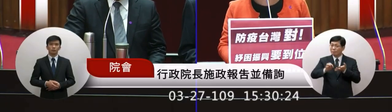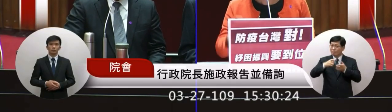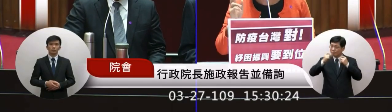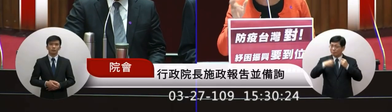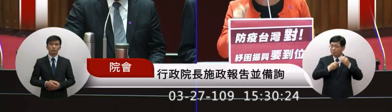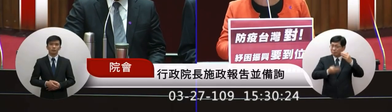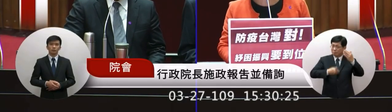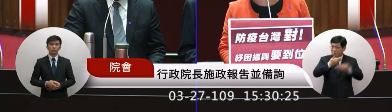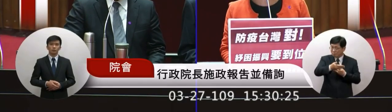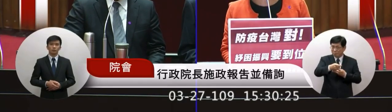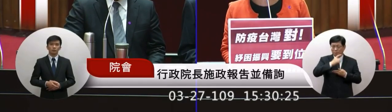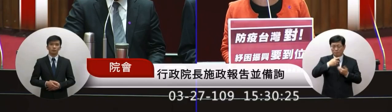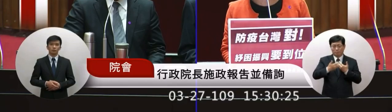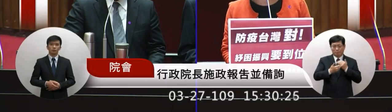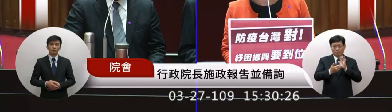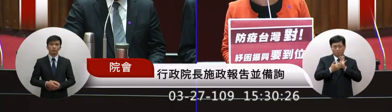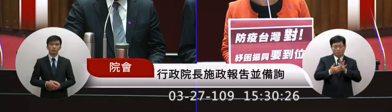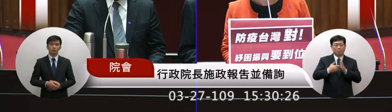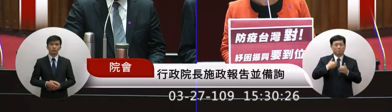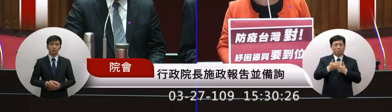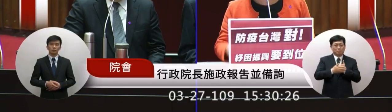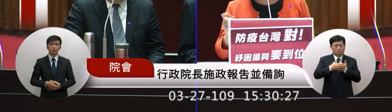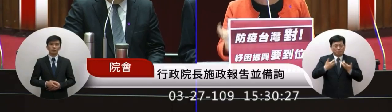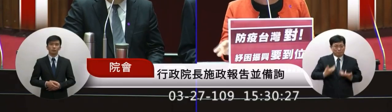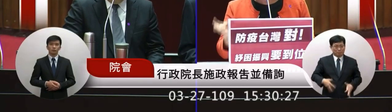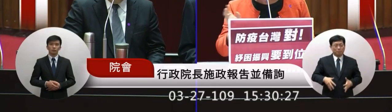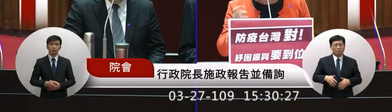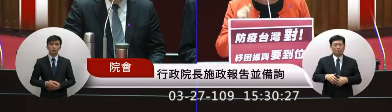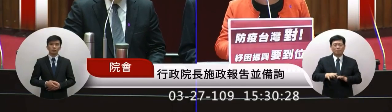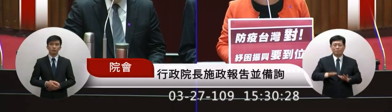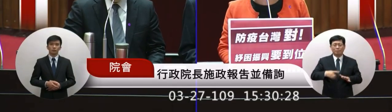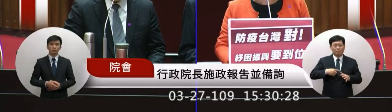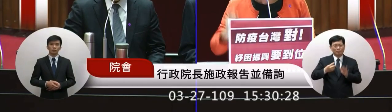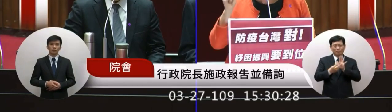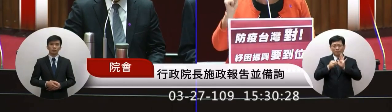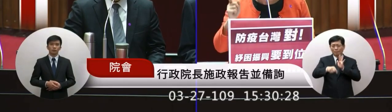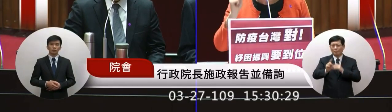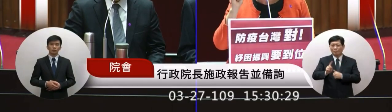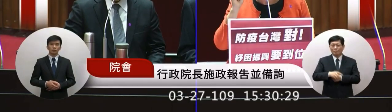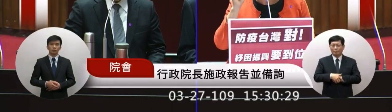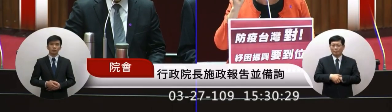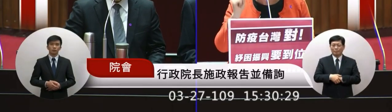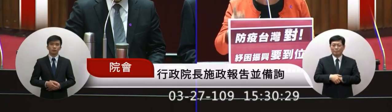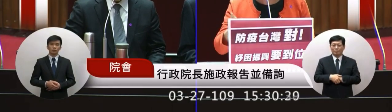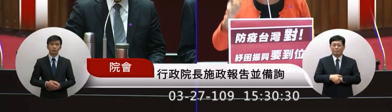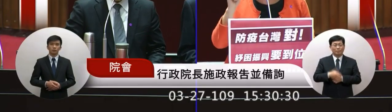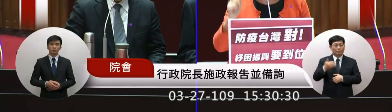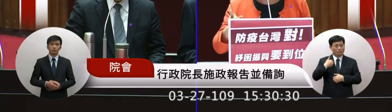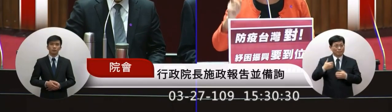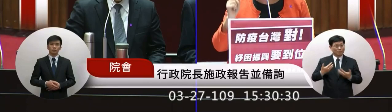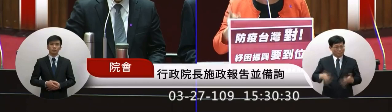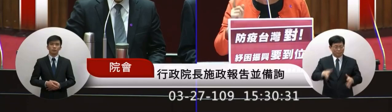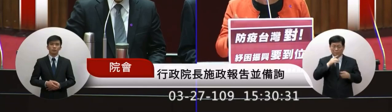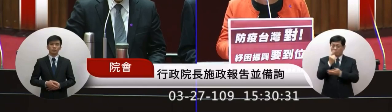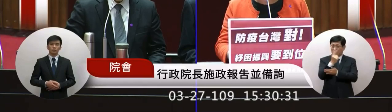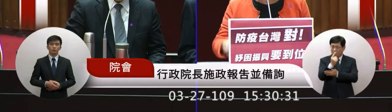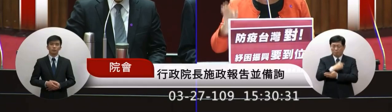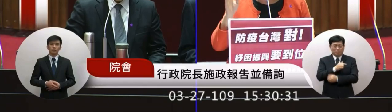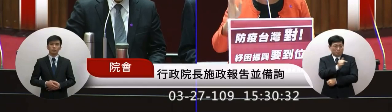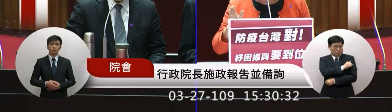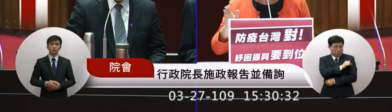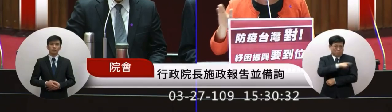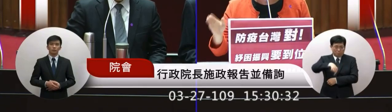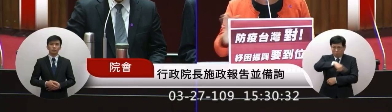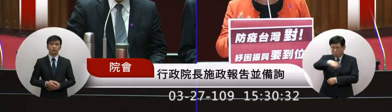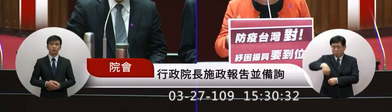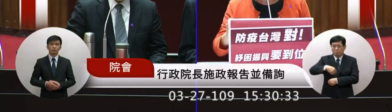去换防护衣的一个原料。那我现在讲回来，就是说我们在第一线消防救护的这个